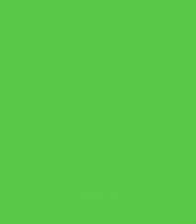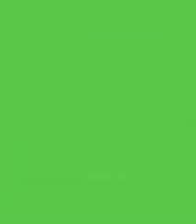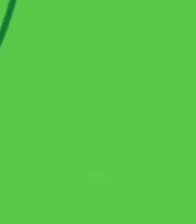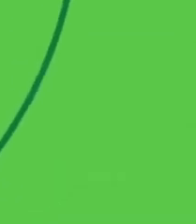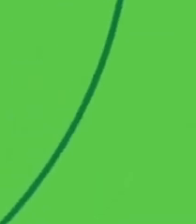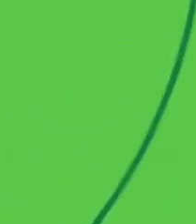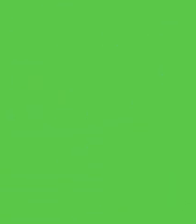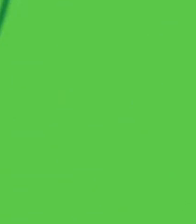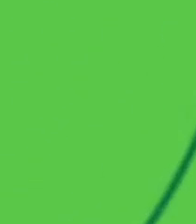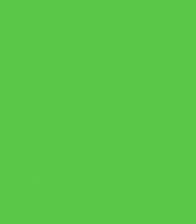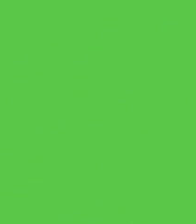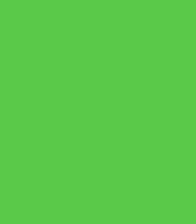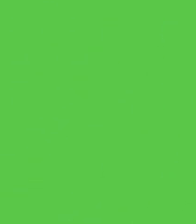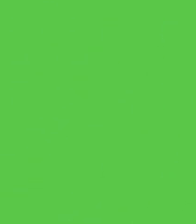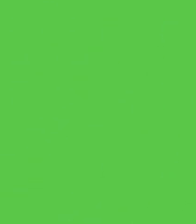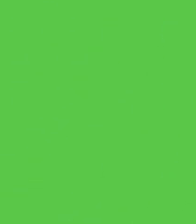Музика